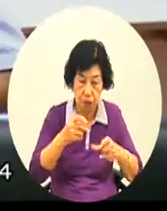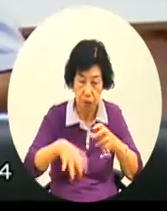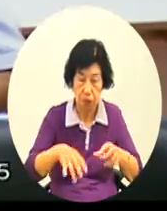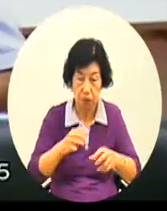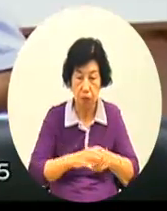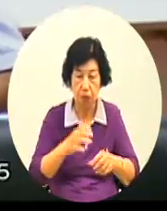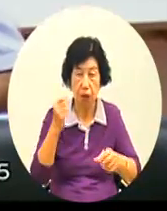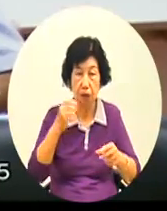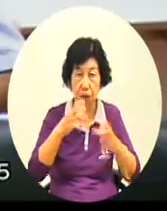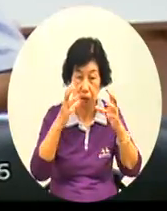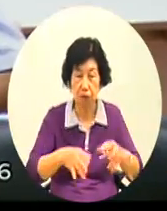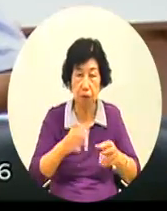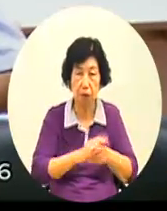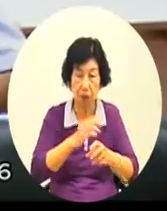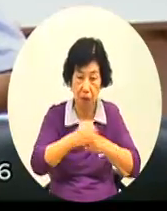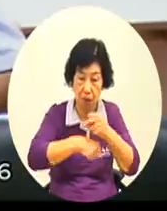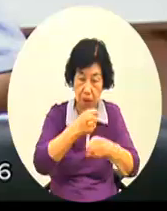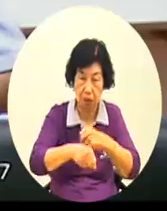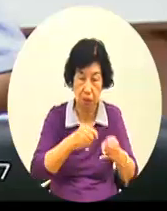候，这个要如何核销？